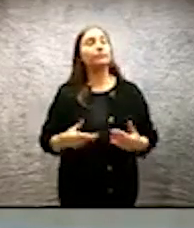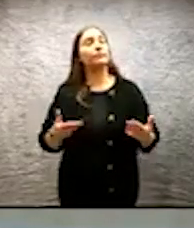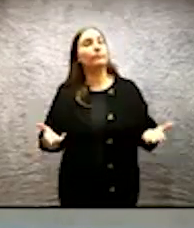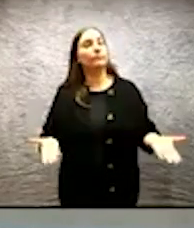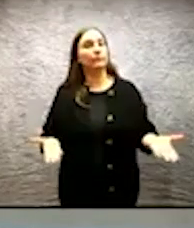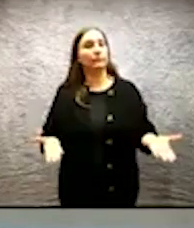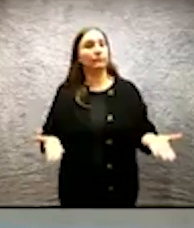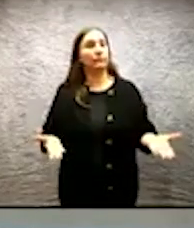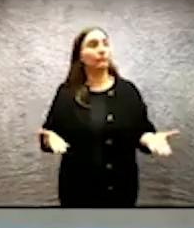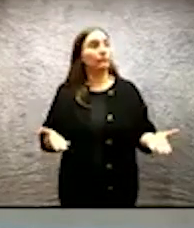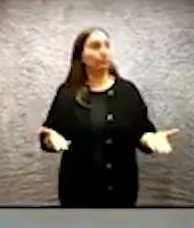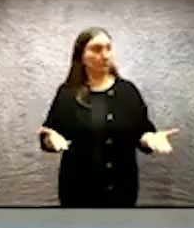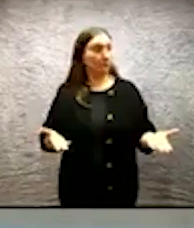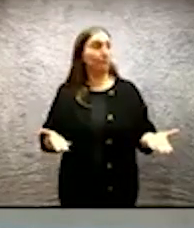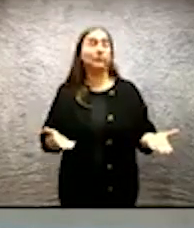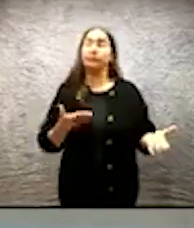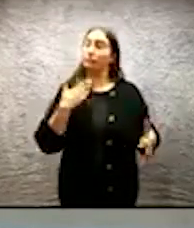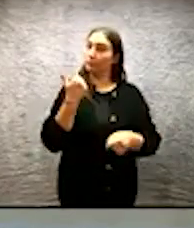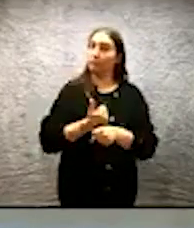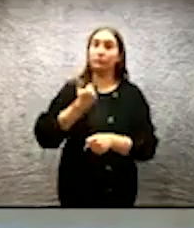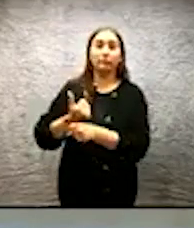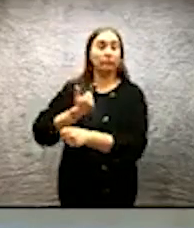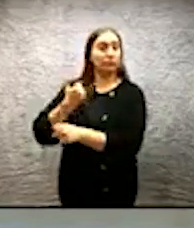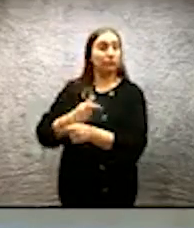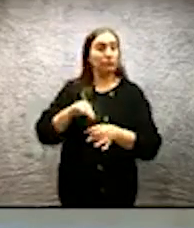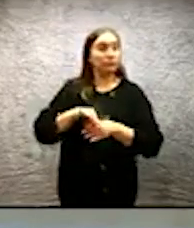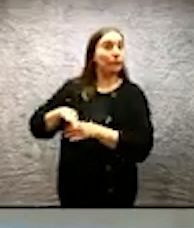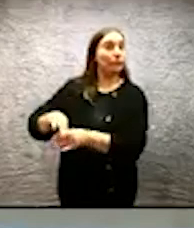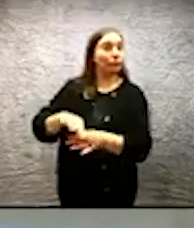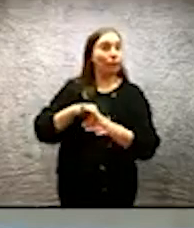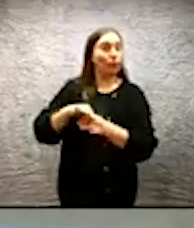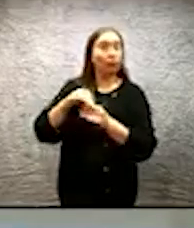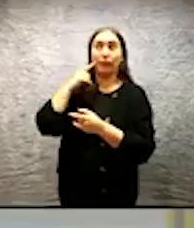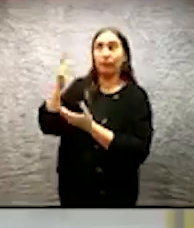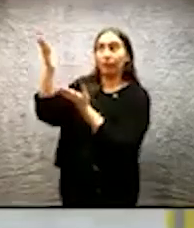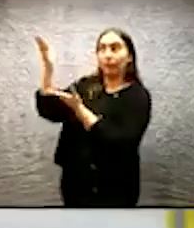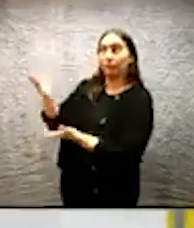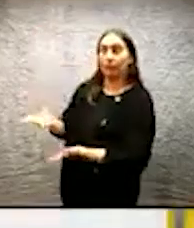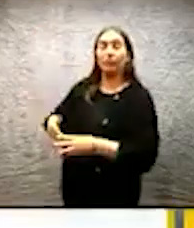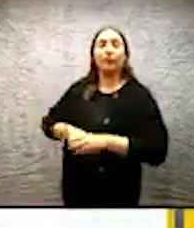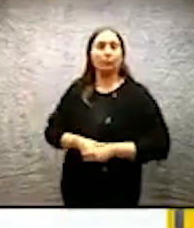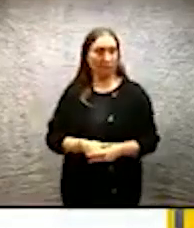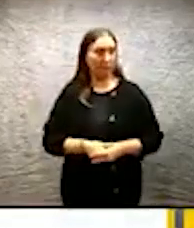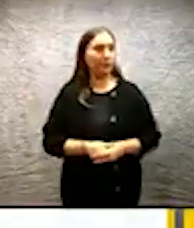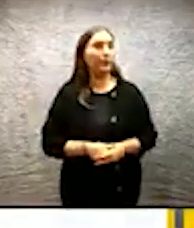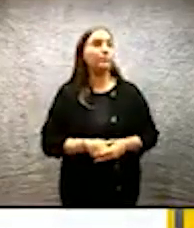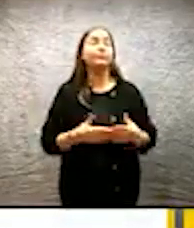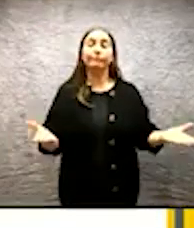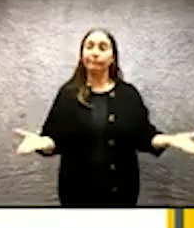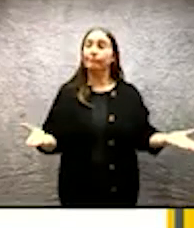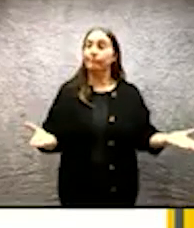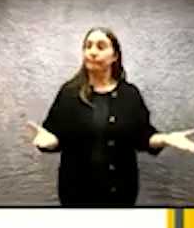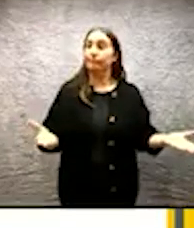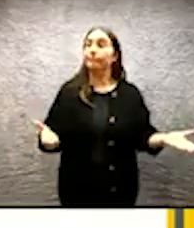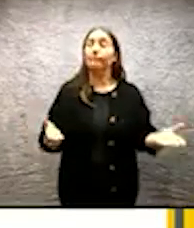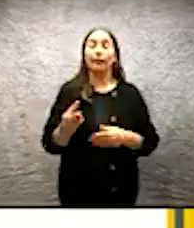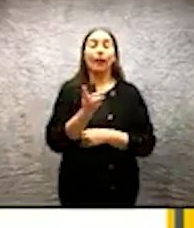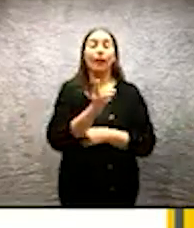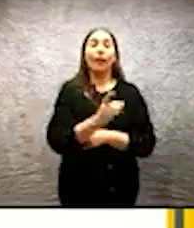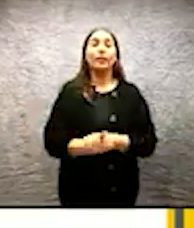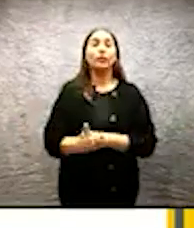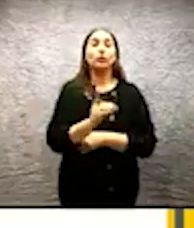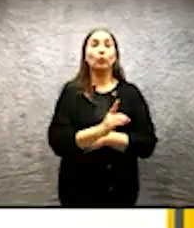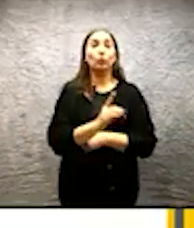délibération que nous votons chaque année, visant à accorder une dérogation à l'ouverture dominicale des commerces de détail